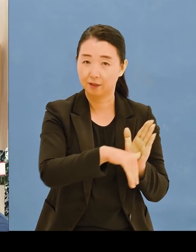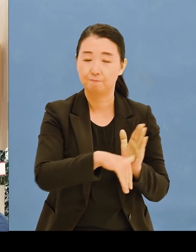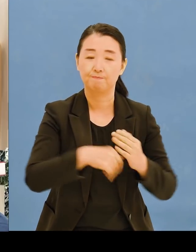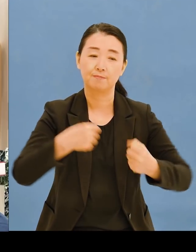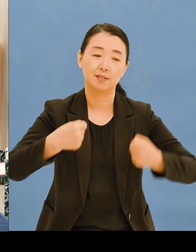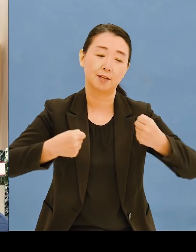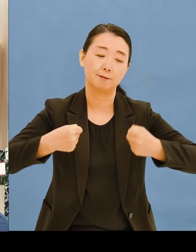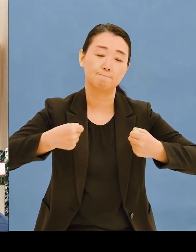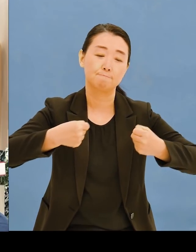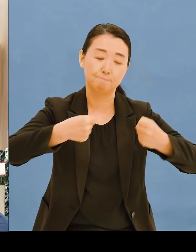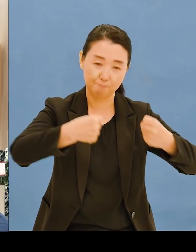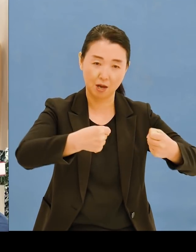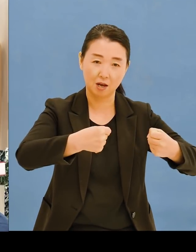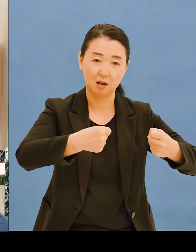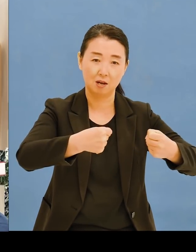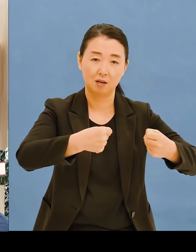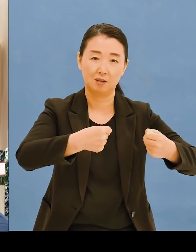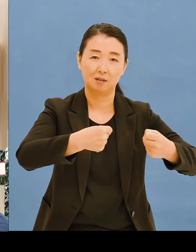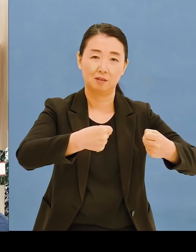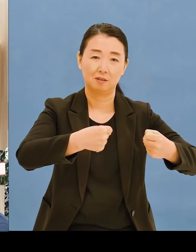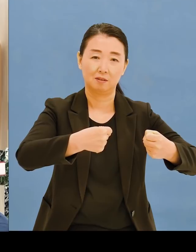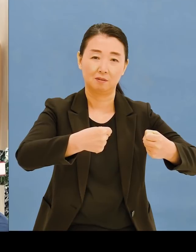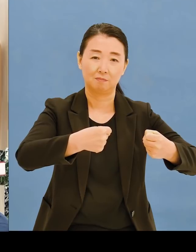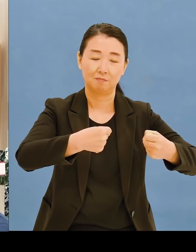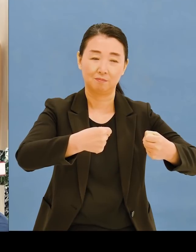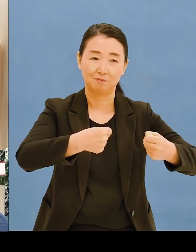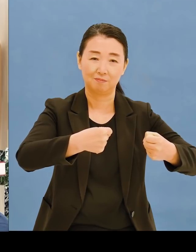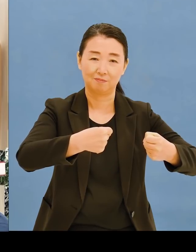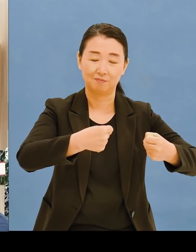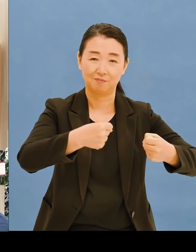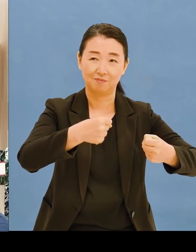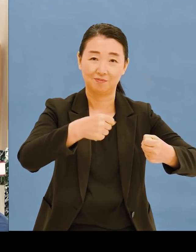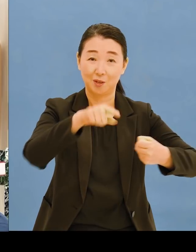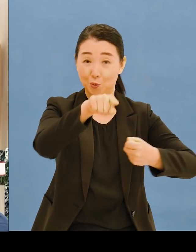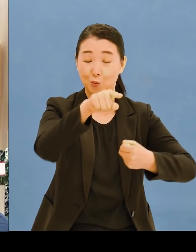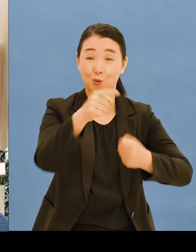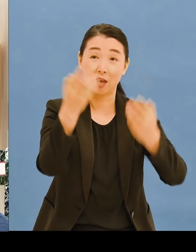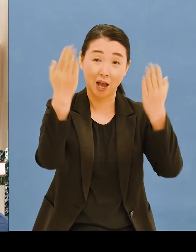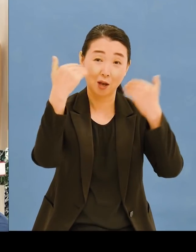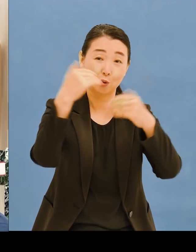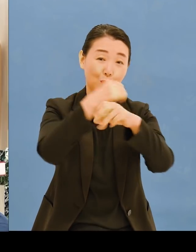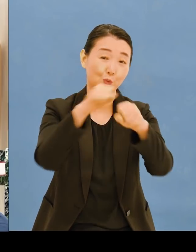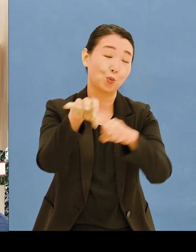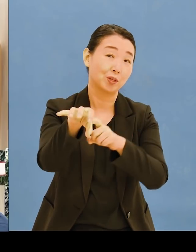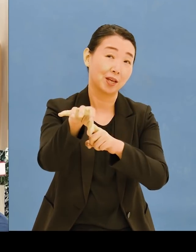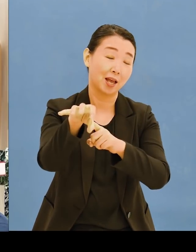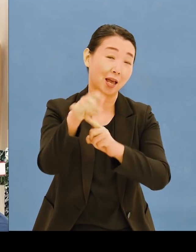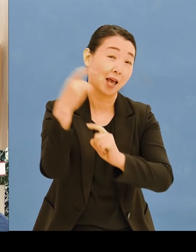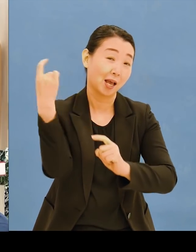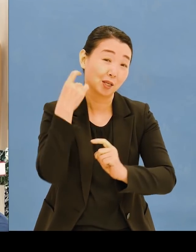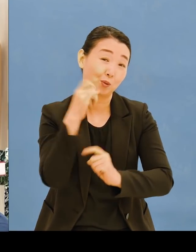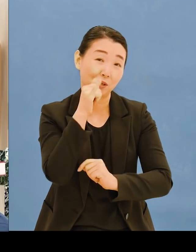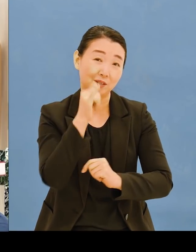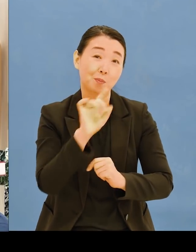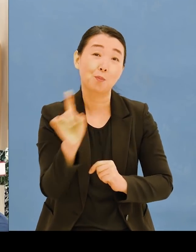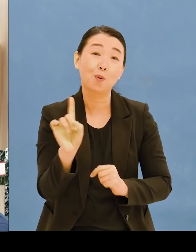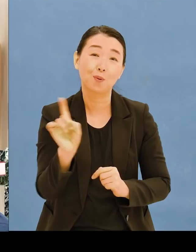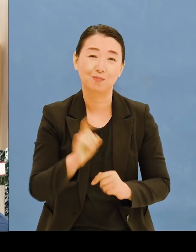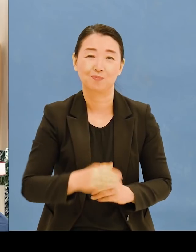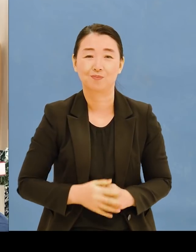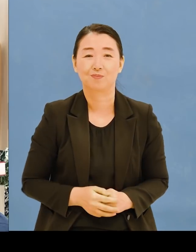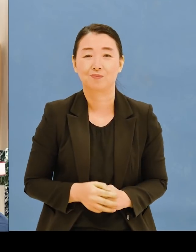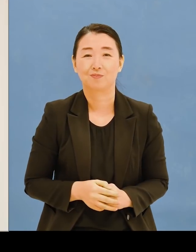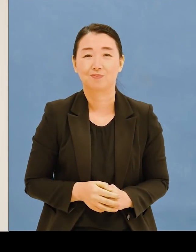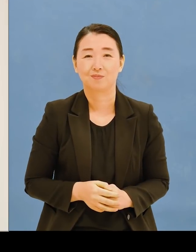이제 차를 이제 이렇게 끌고서는 이렇게 들어오는데 저쪽에 이제 저희 학교 이제 운동장에서 이제 소리가 나요. 그럼 뭐